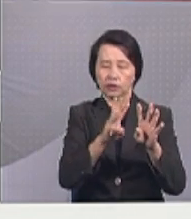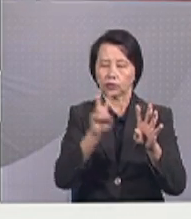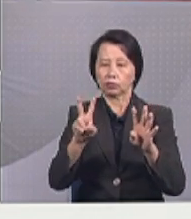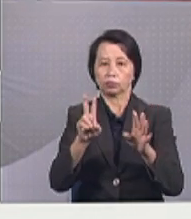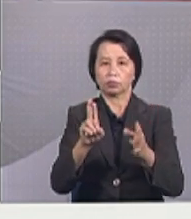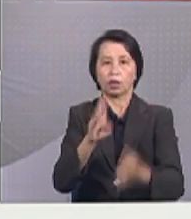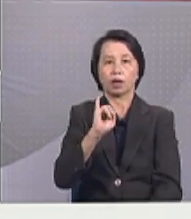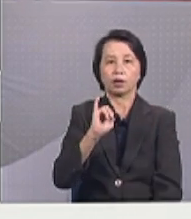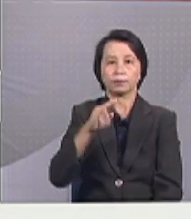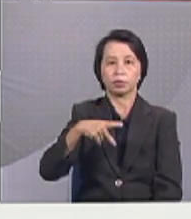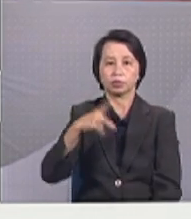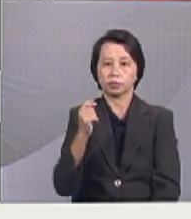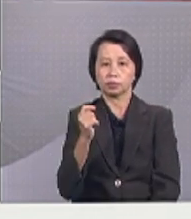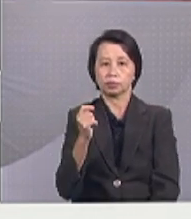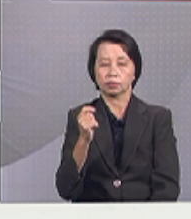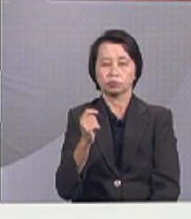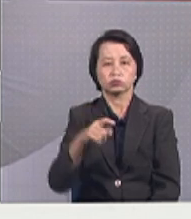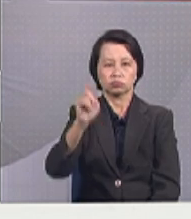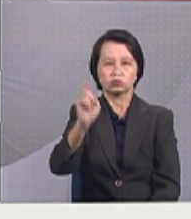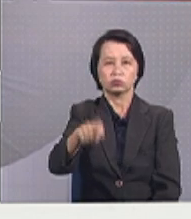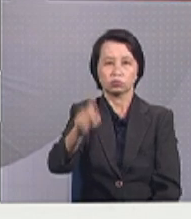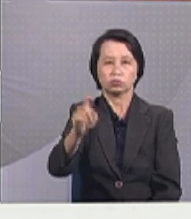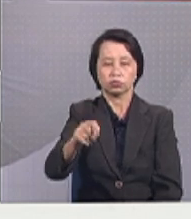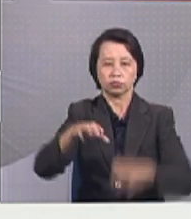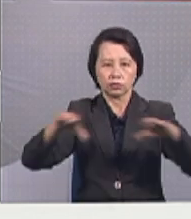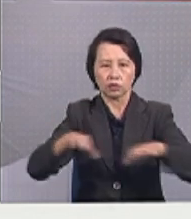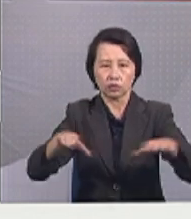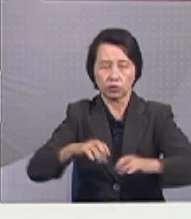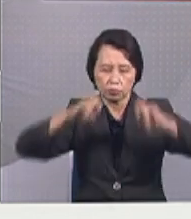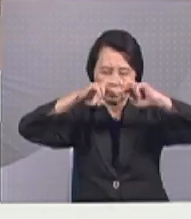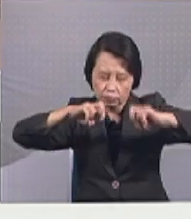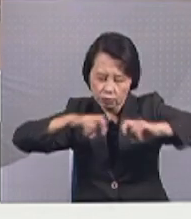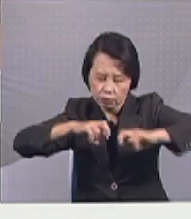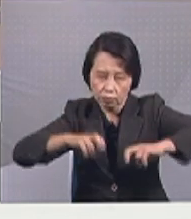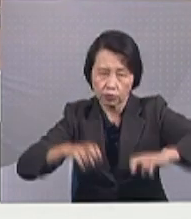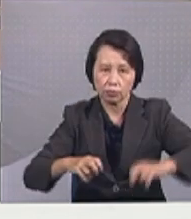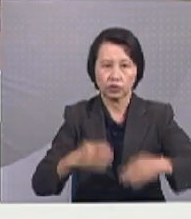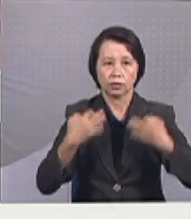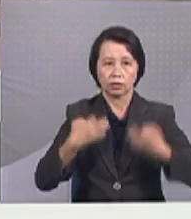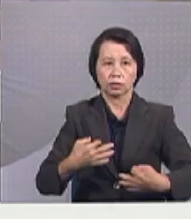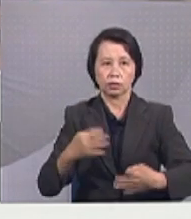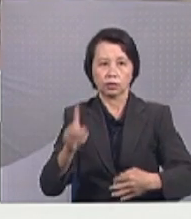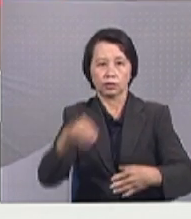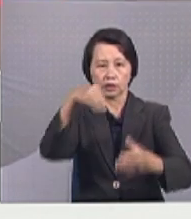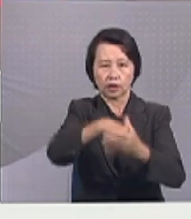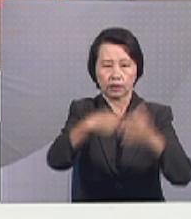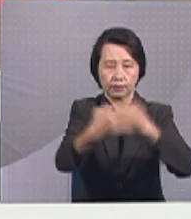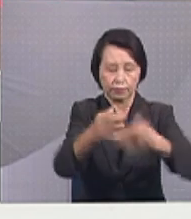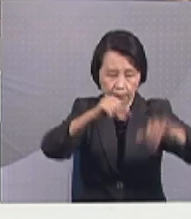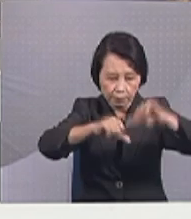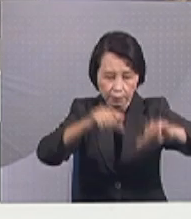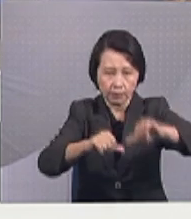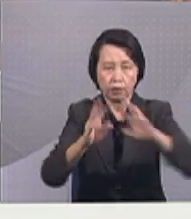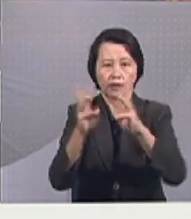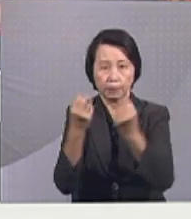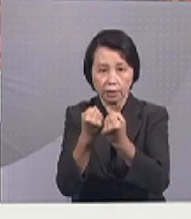462 IPT yang perlu melakukan penyelidikan secara fizikal di makmal,